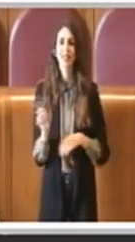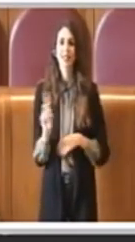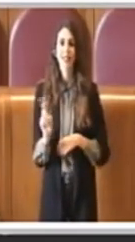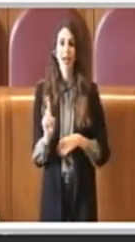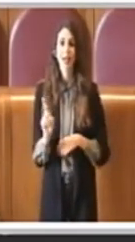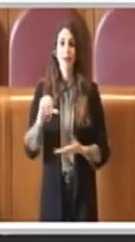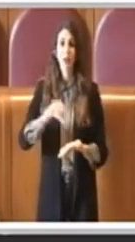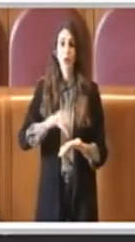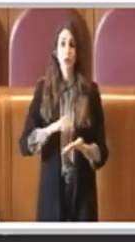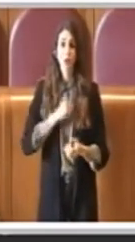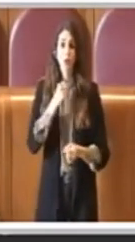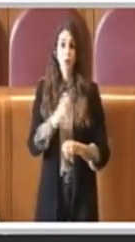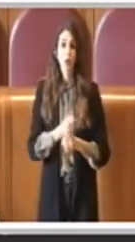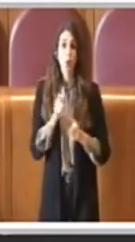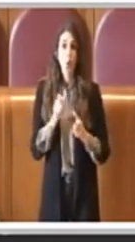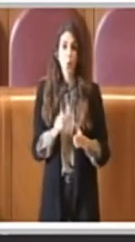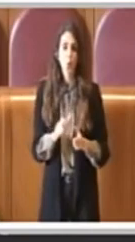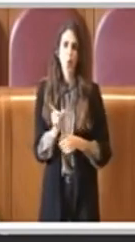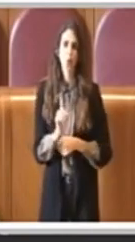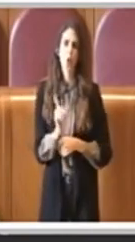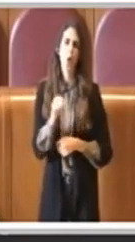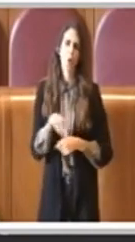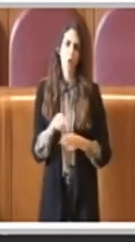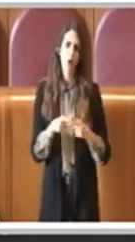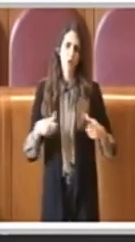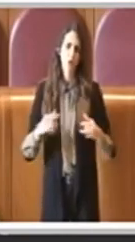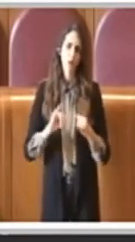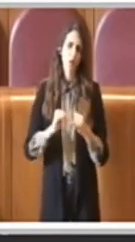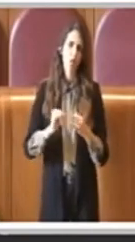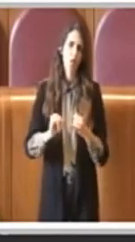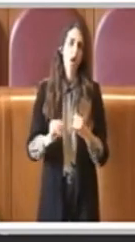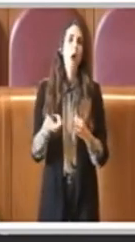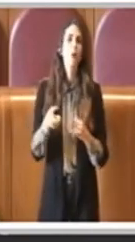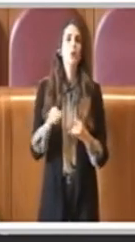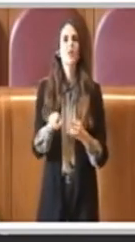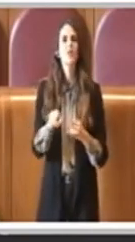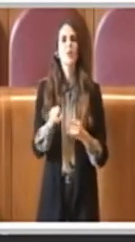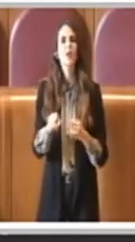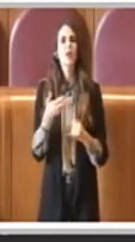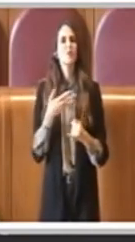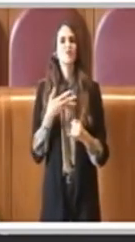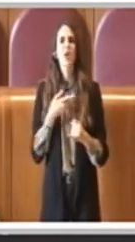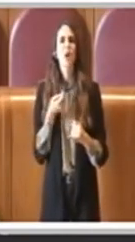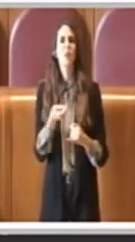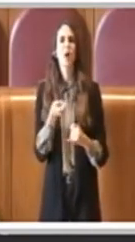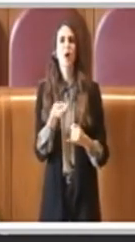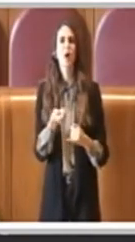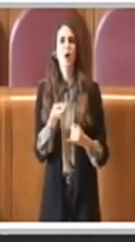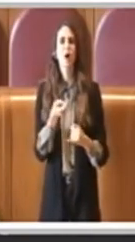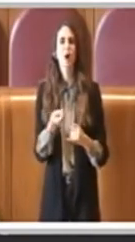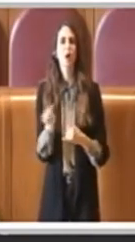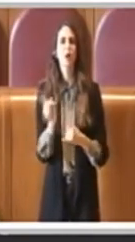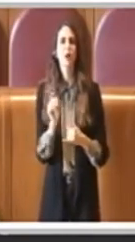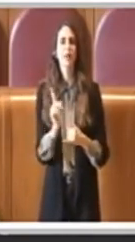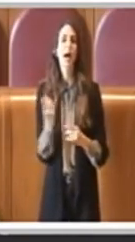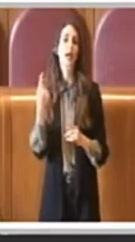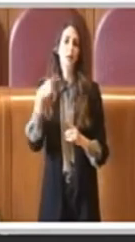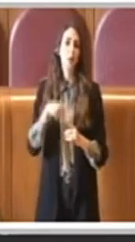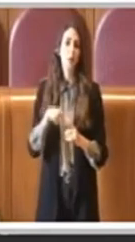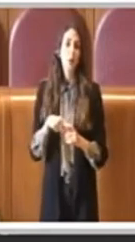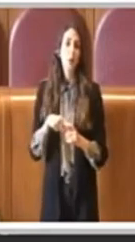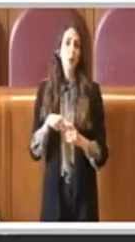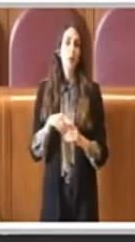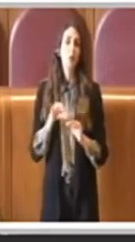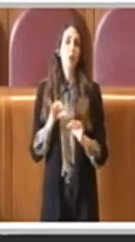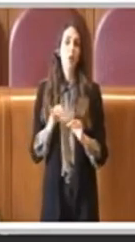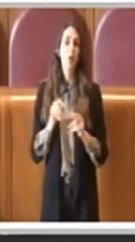zona del centro storico, ma anche nelle zone periferiche, dove ad oggi comunque risultano carenti. Se non altro, comunque gli stalli riservati allo stazionamento